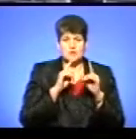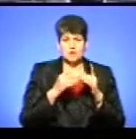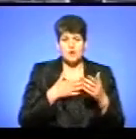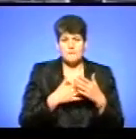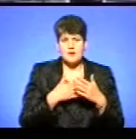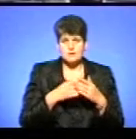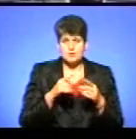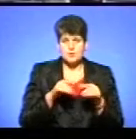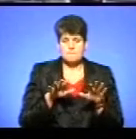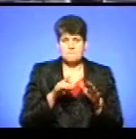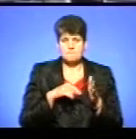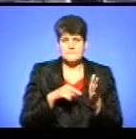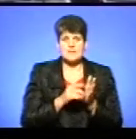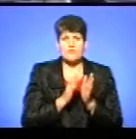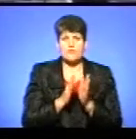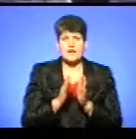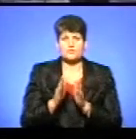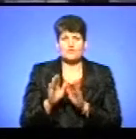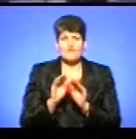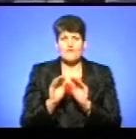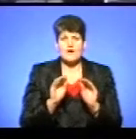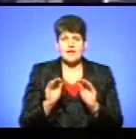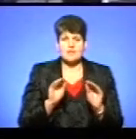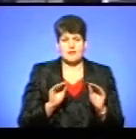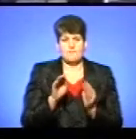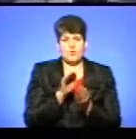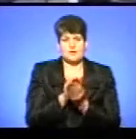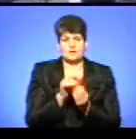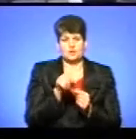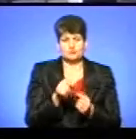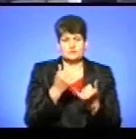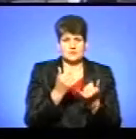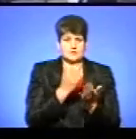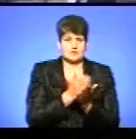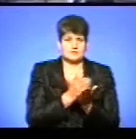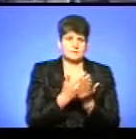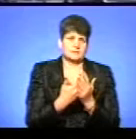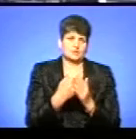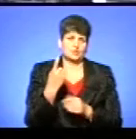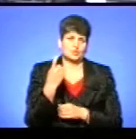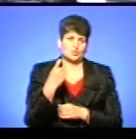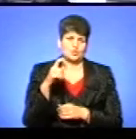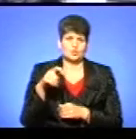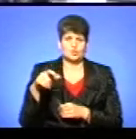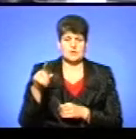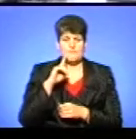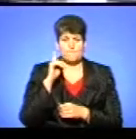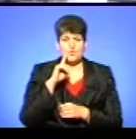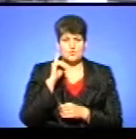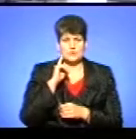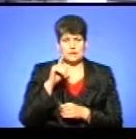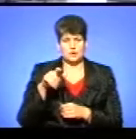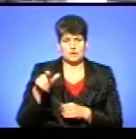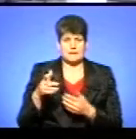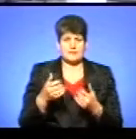місця впорядкувала могили. Тут в даний час лежить понад сотню людей, молодих людей, які